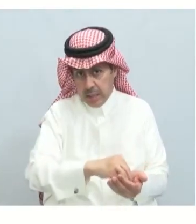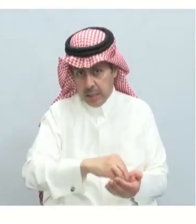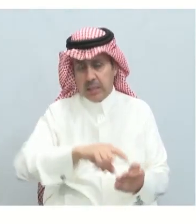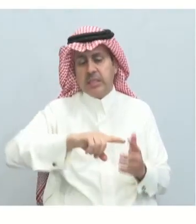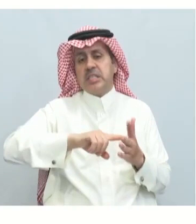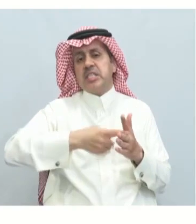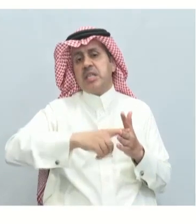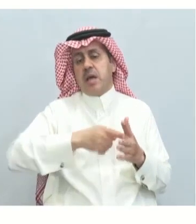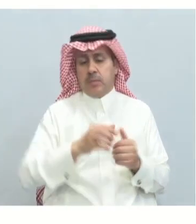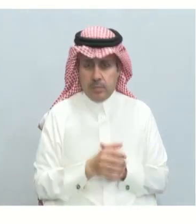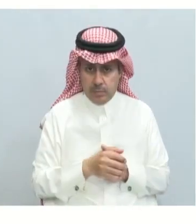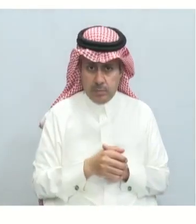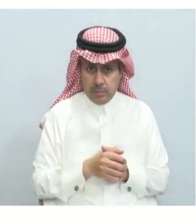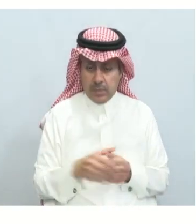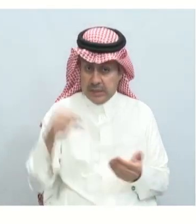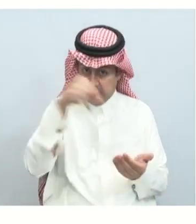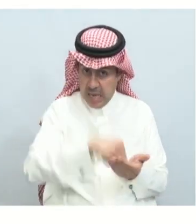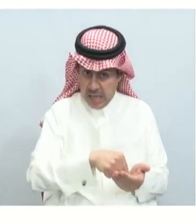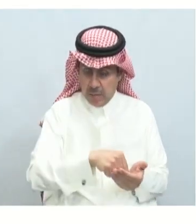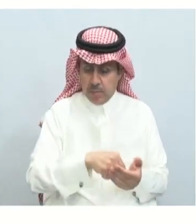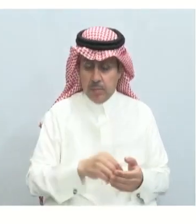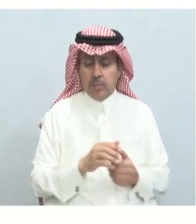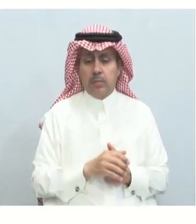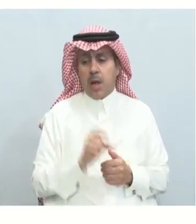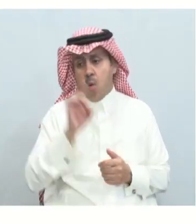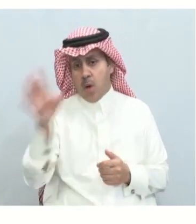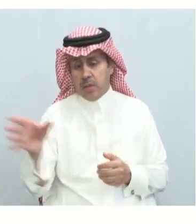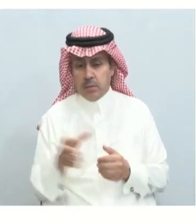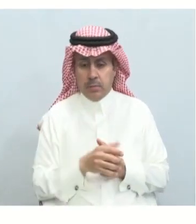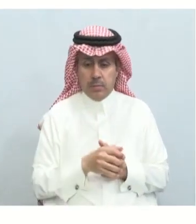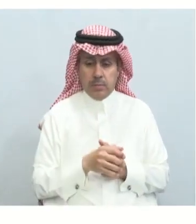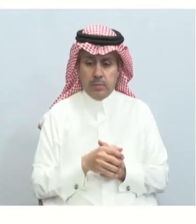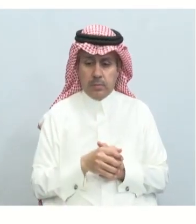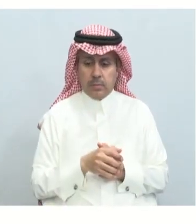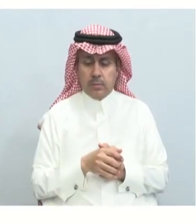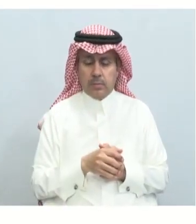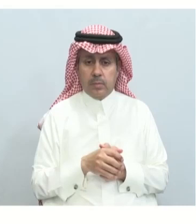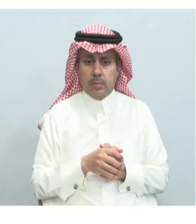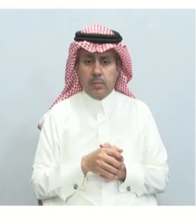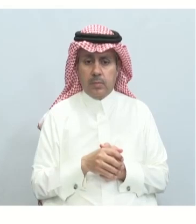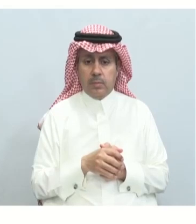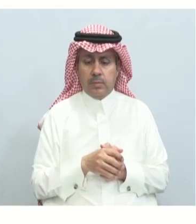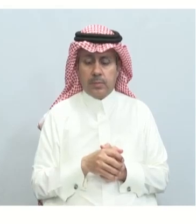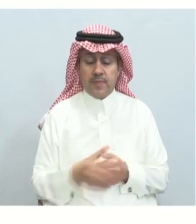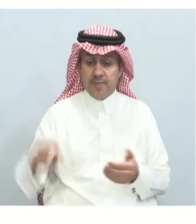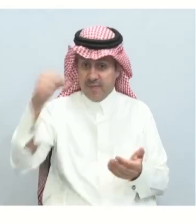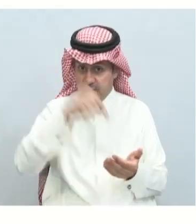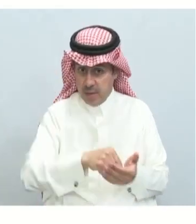كان التلقيح داخليا او خارجيا سواء كان التلقيح